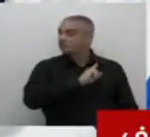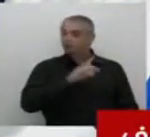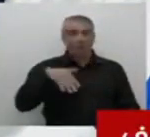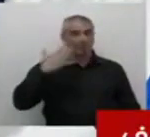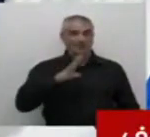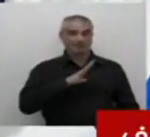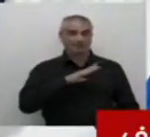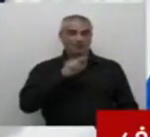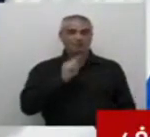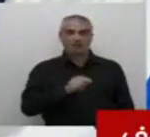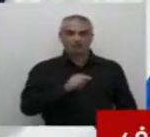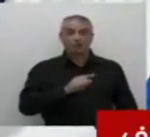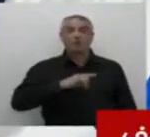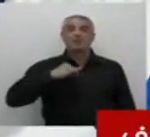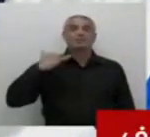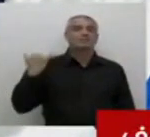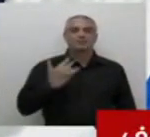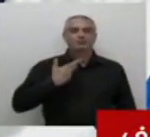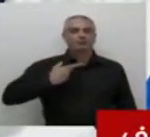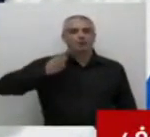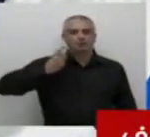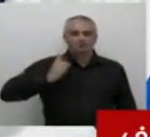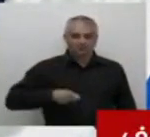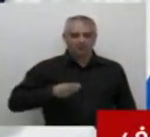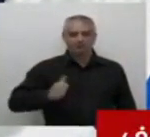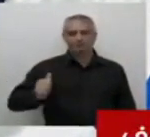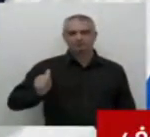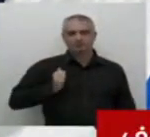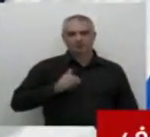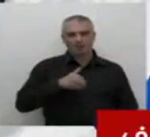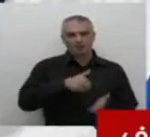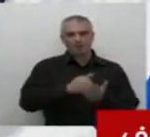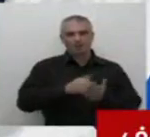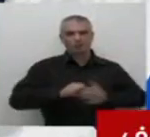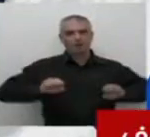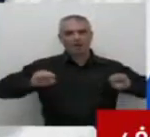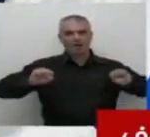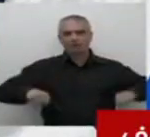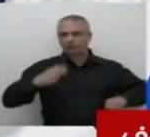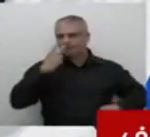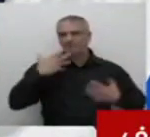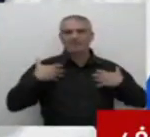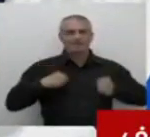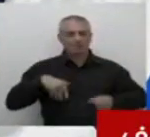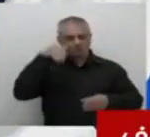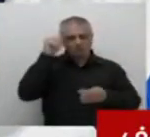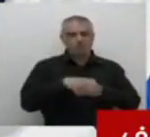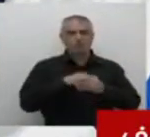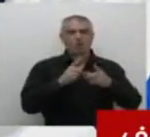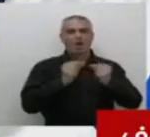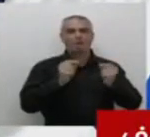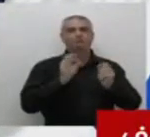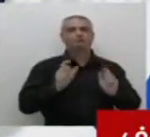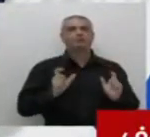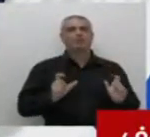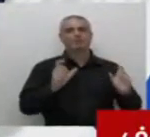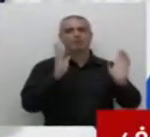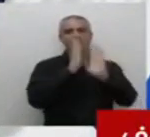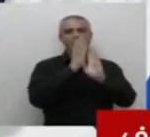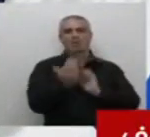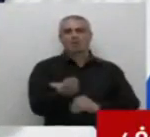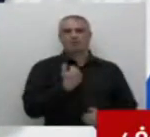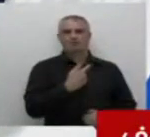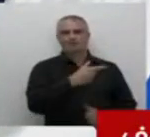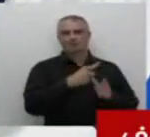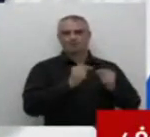ونضمن ونضمن ذلك سوف يواصل الجيش بالسيطره على